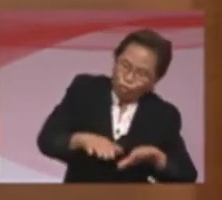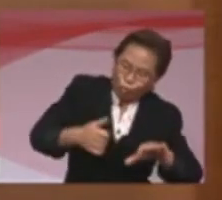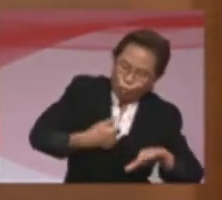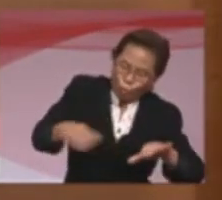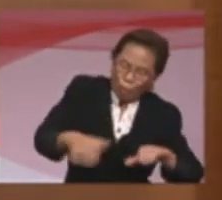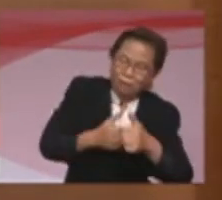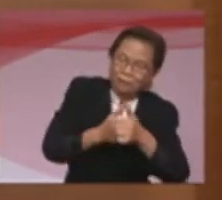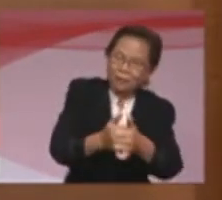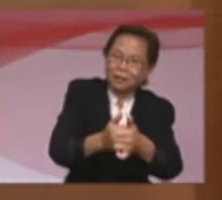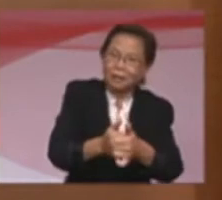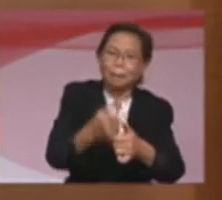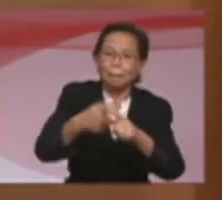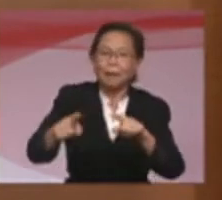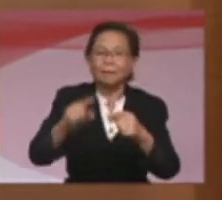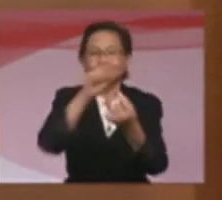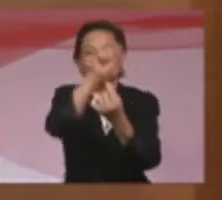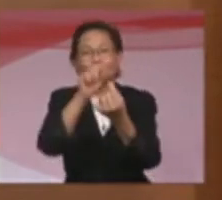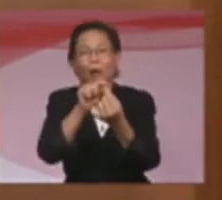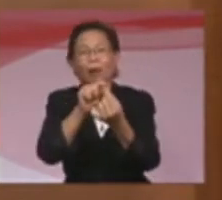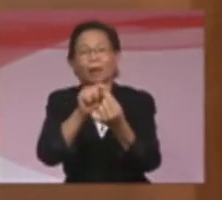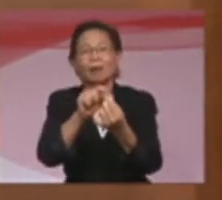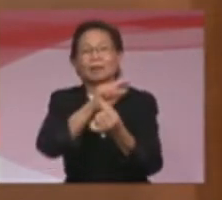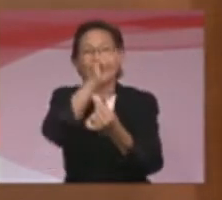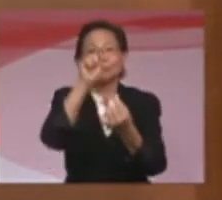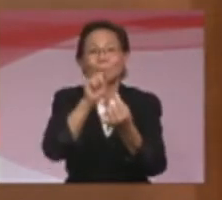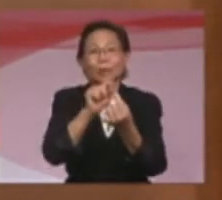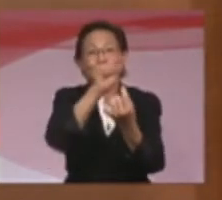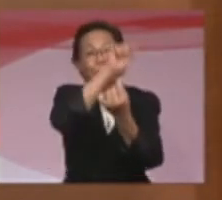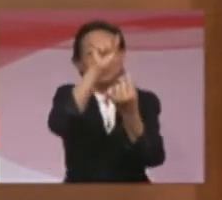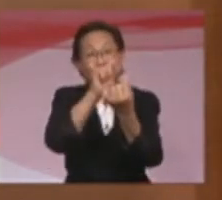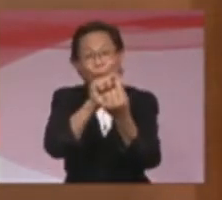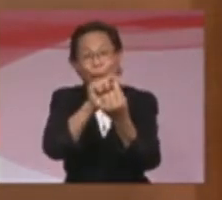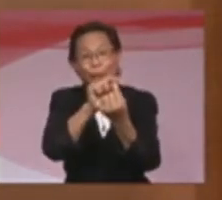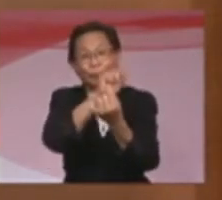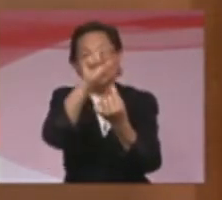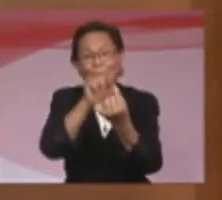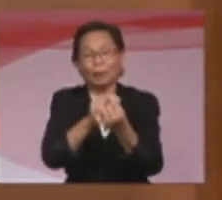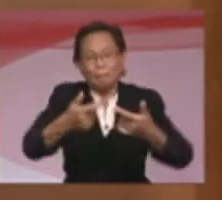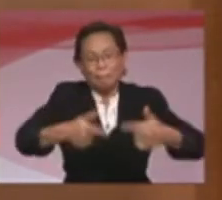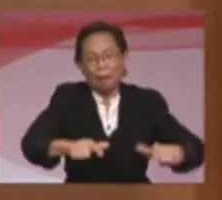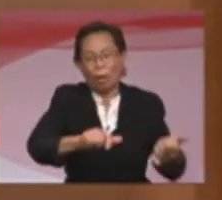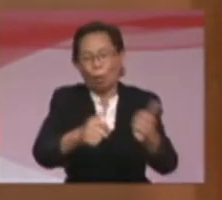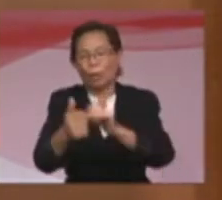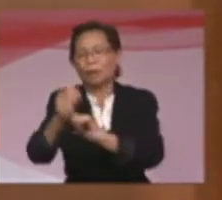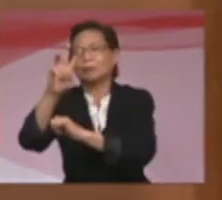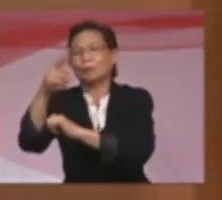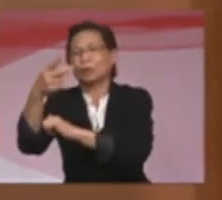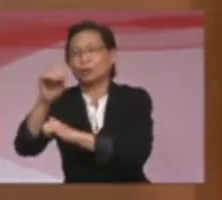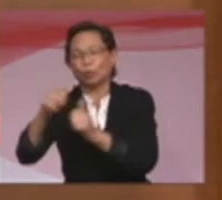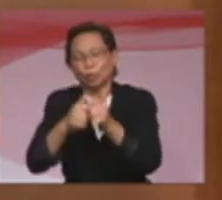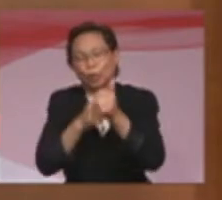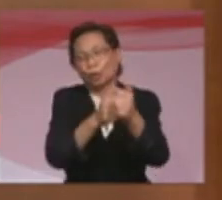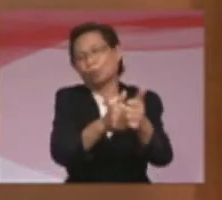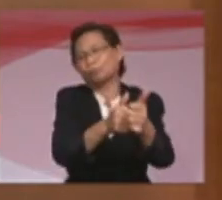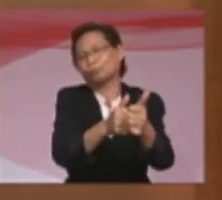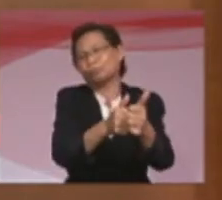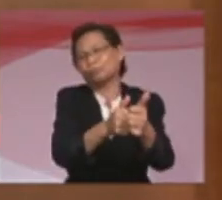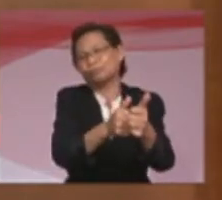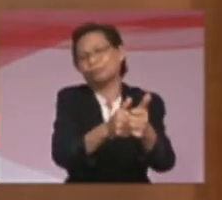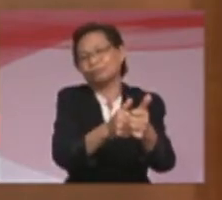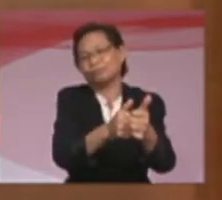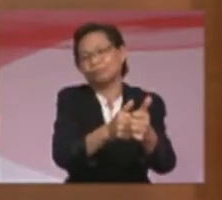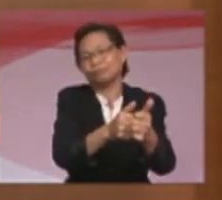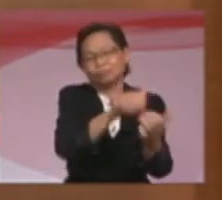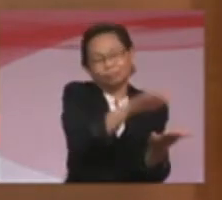tetapi mengikut spesifikasi yang dibenarkan oleh WHO atau Pertubuhan Kesihatan Sedunia yang akan